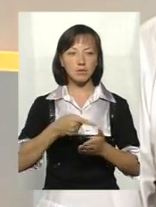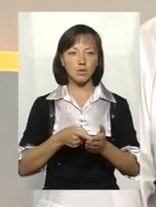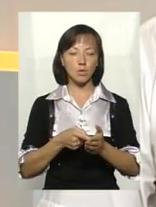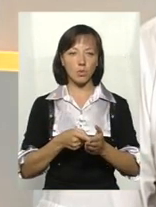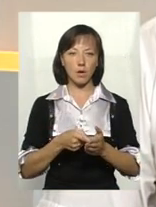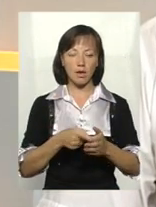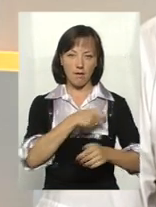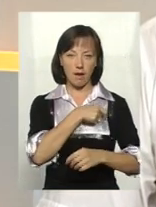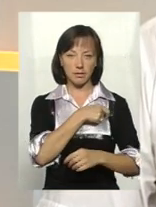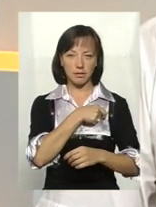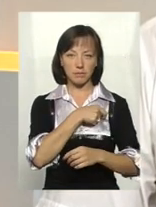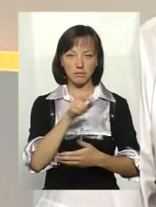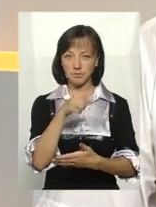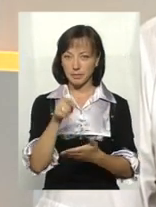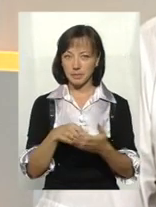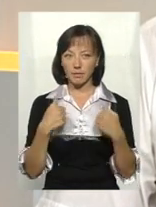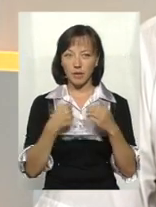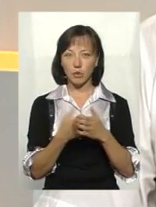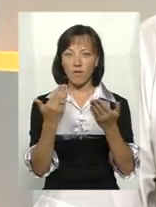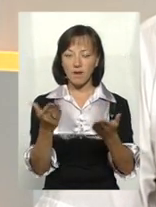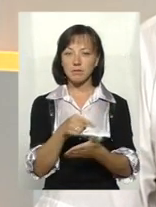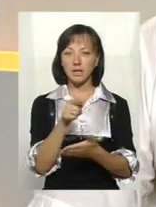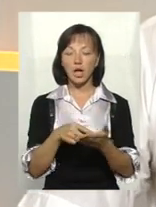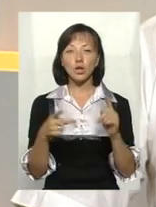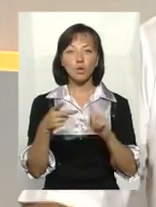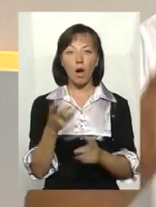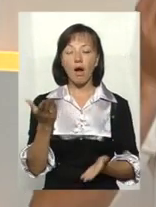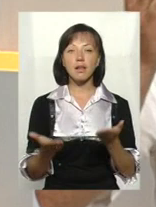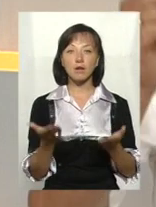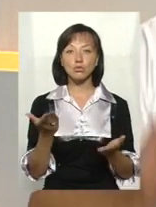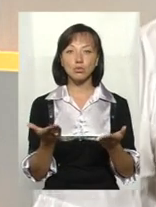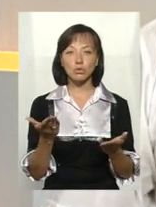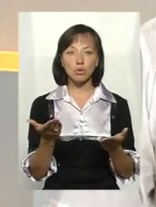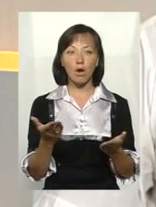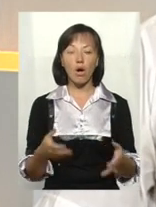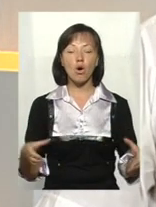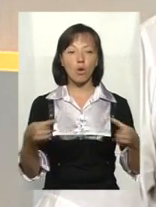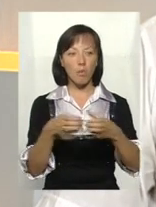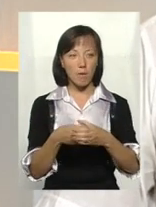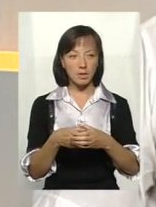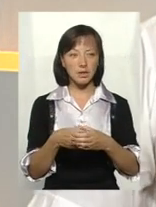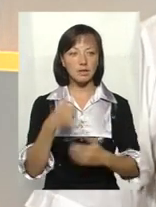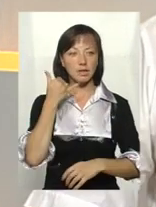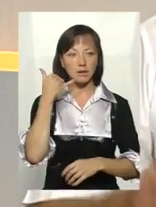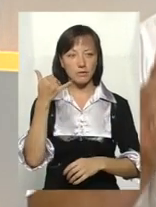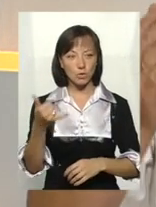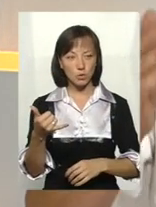ради? У мене таке до вас питання. І вдруге, а якщо от громада телефонує